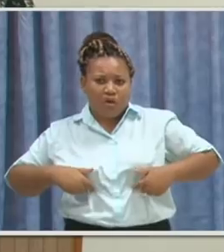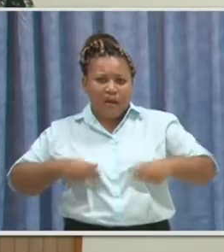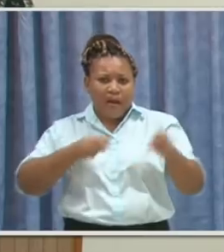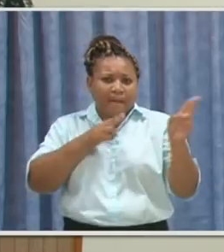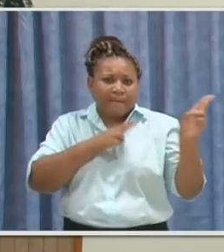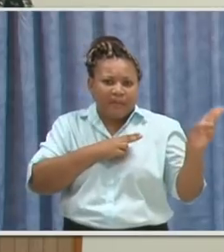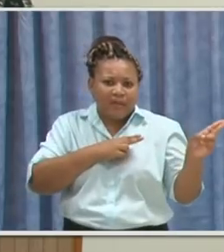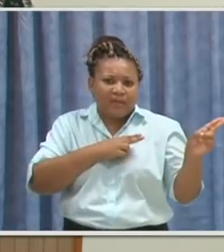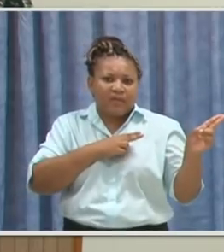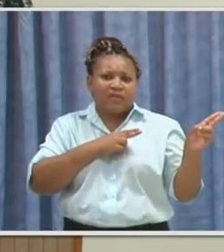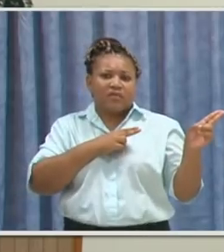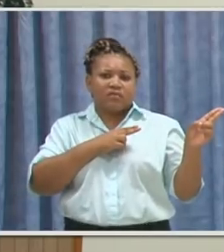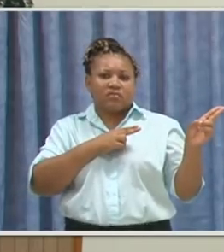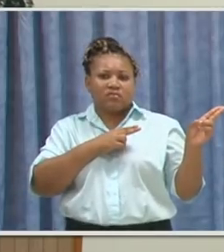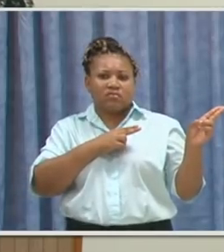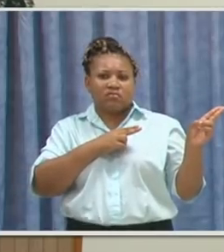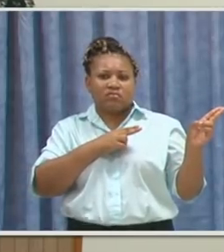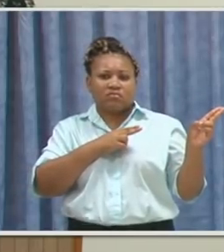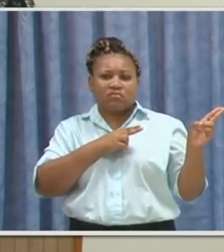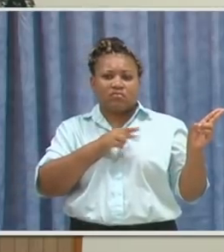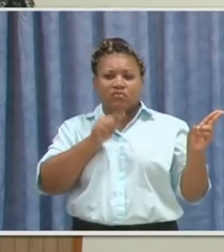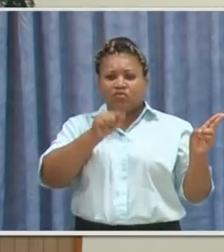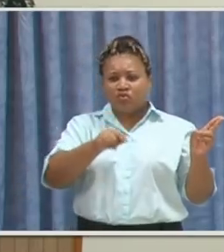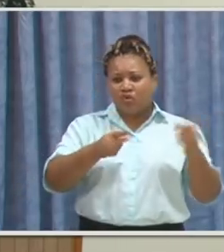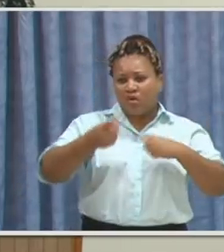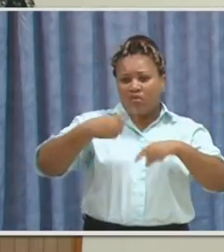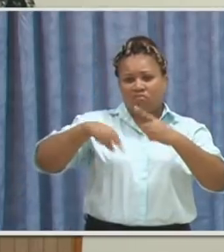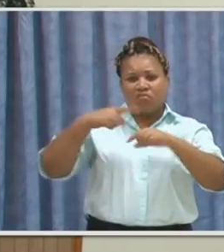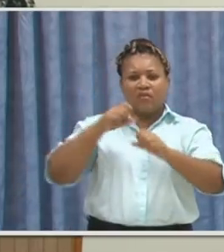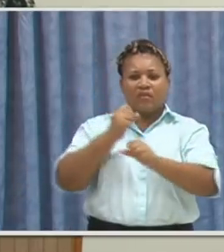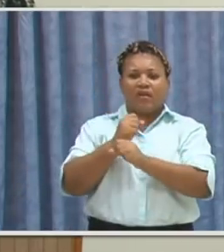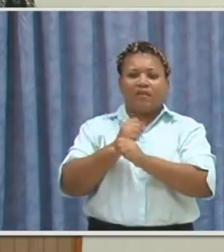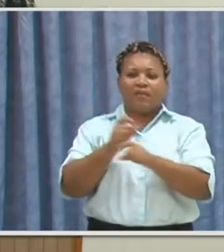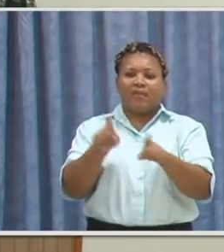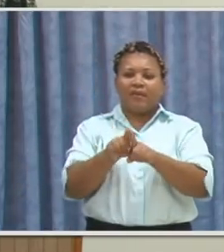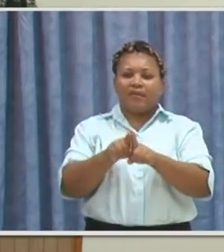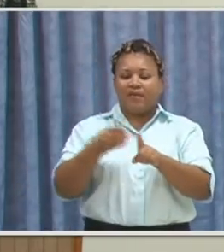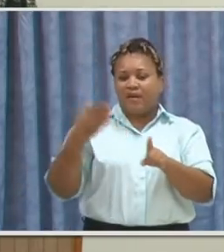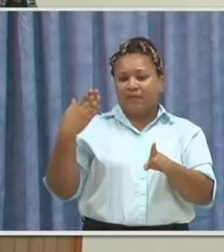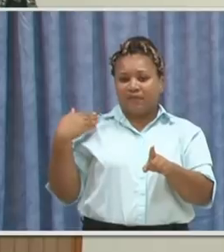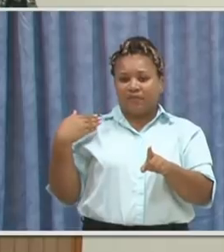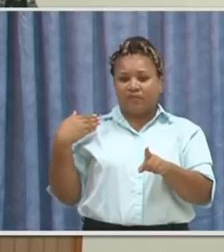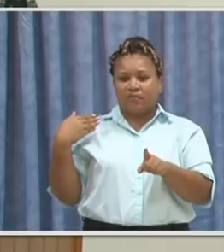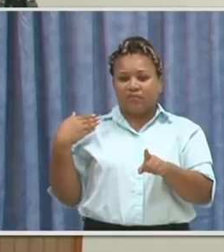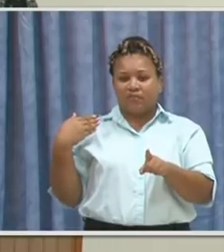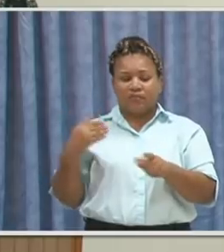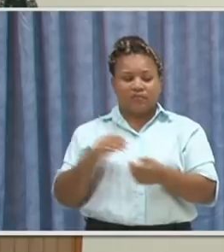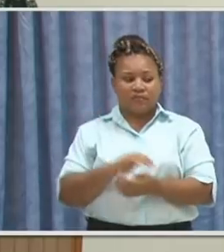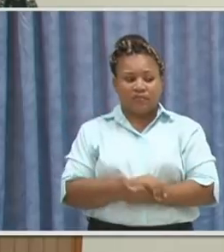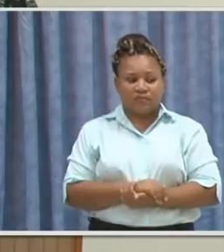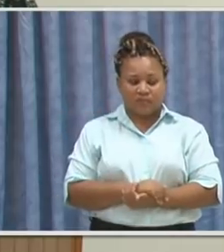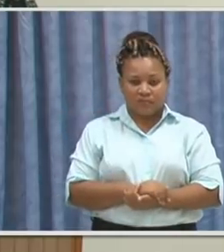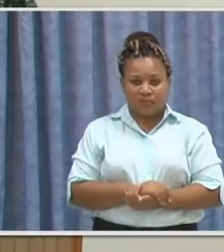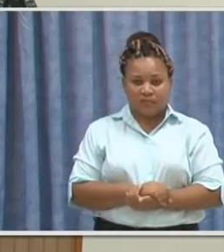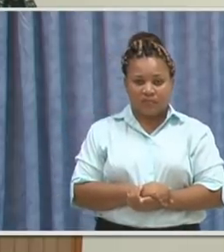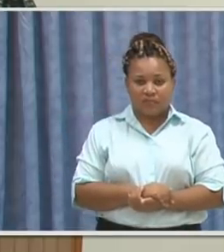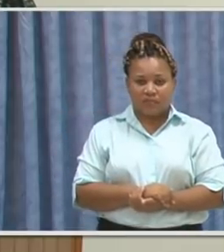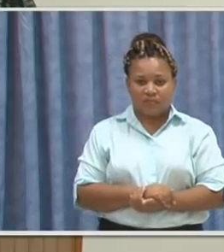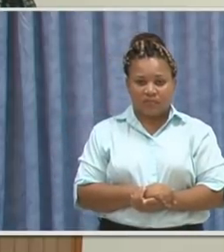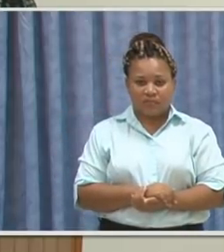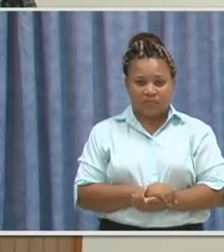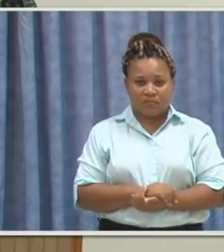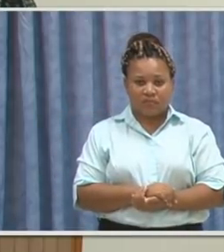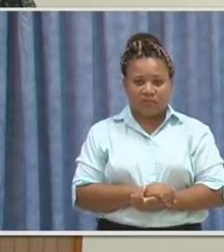retourne la bande ce qui va aux autres qui avant. Mais autres pour faire part de sa nouvelle